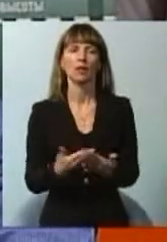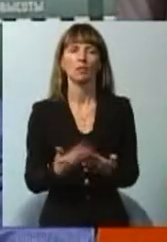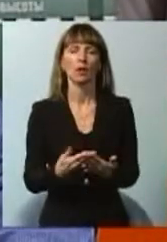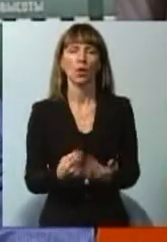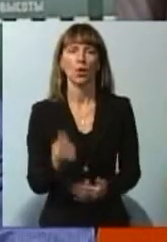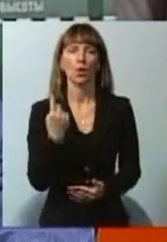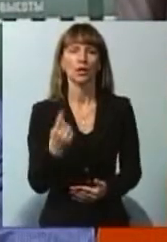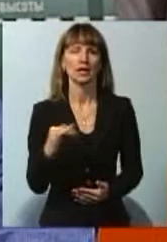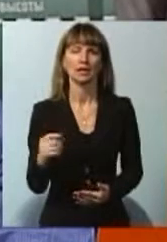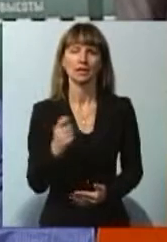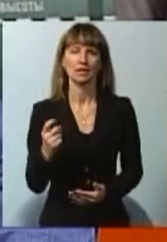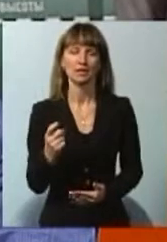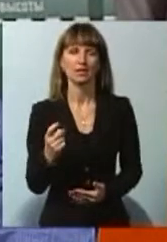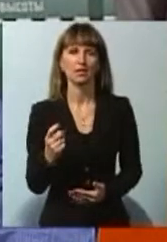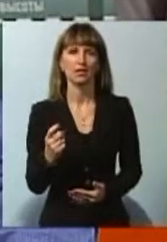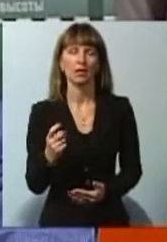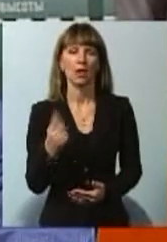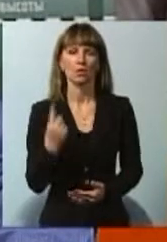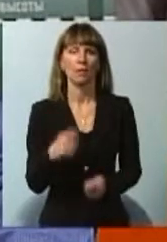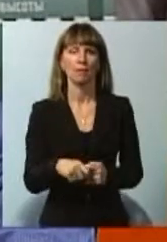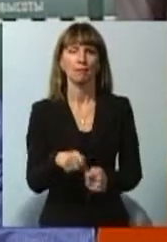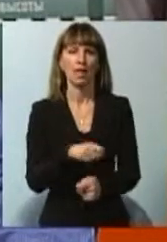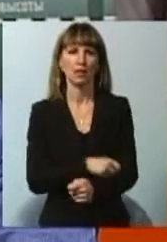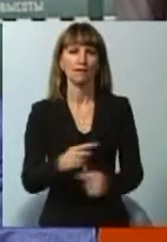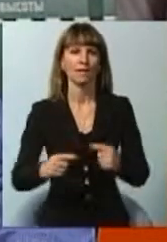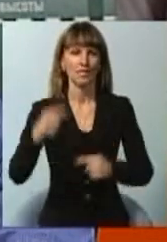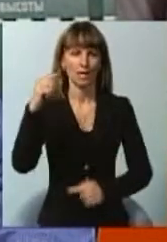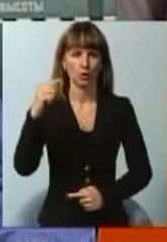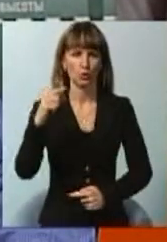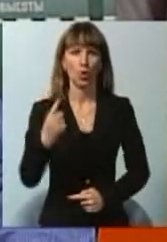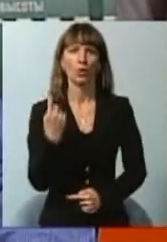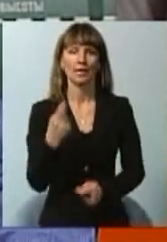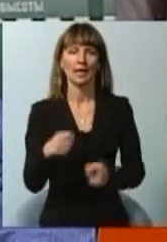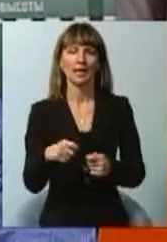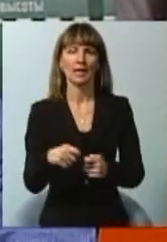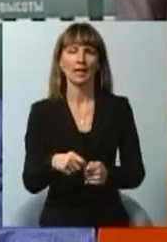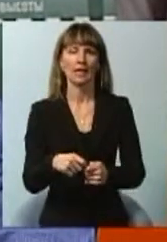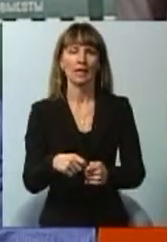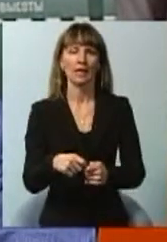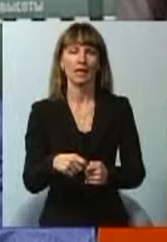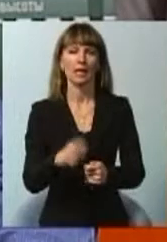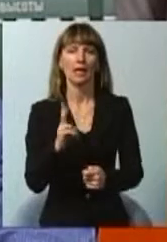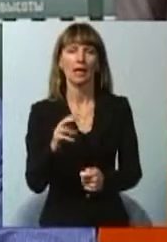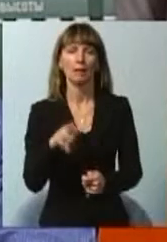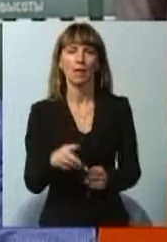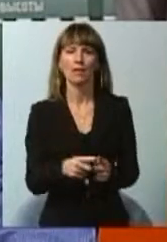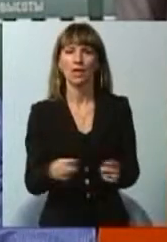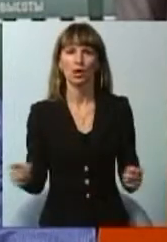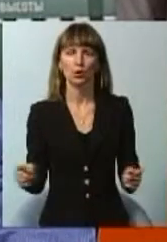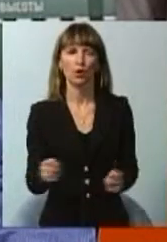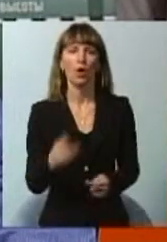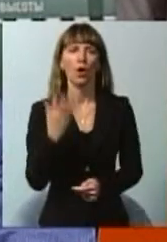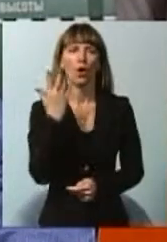це 1 метр в висоту, але 1 кілометр в длину. Але